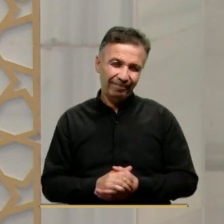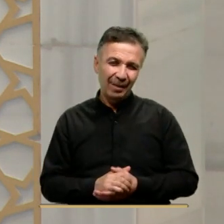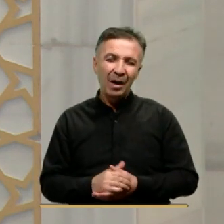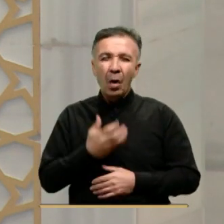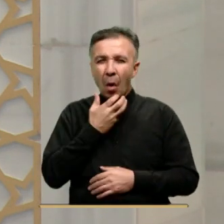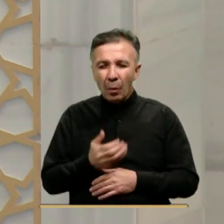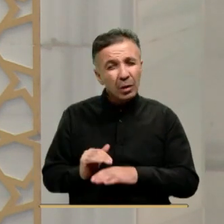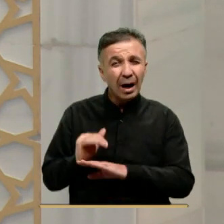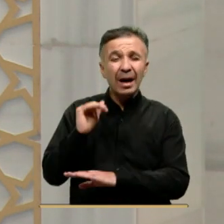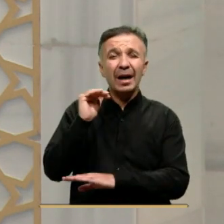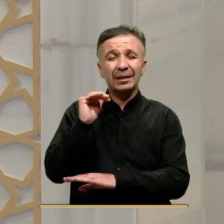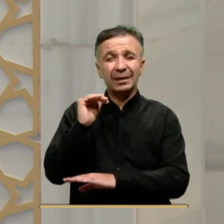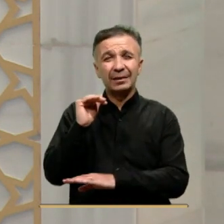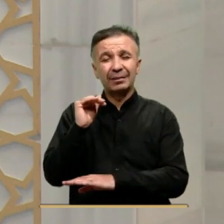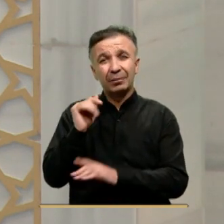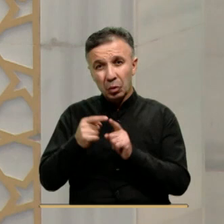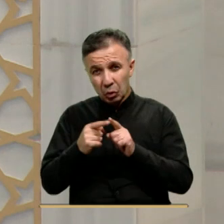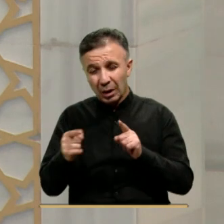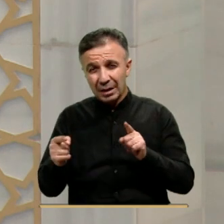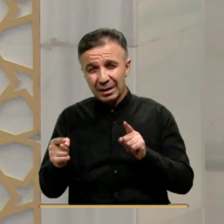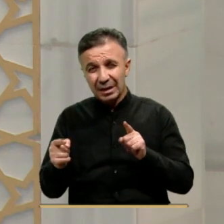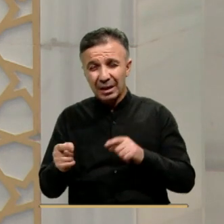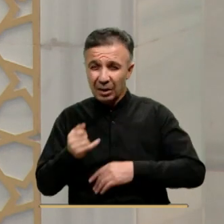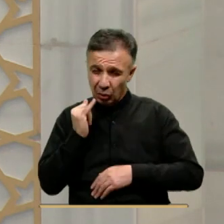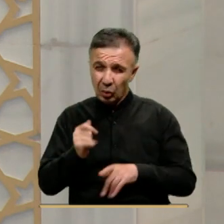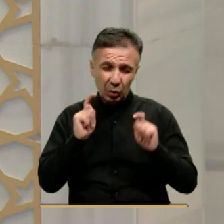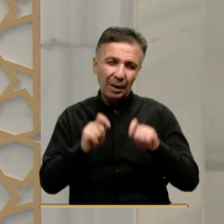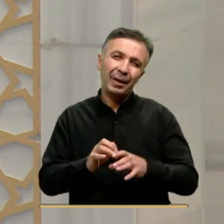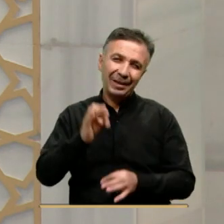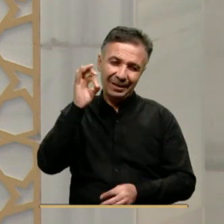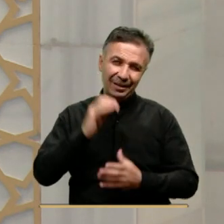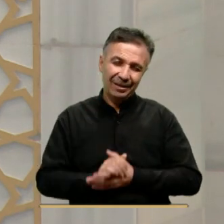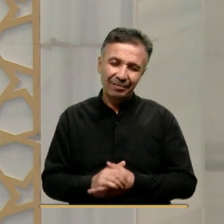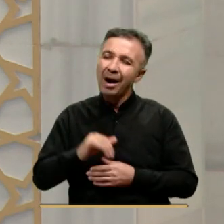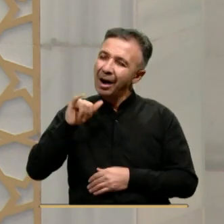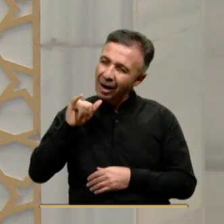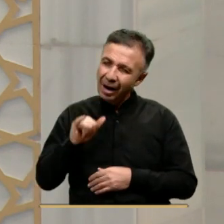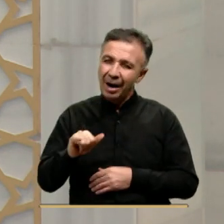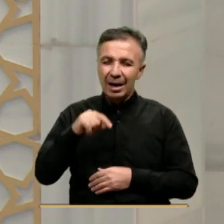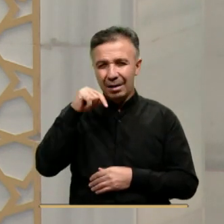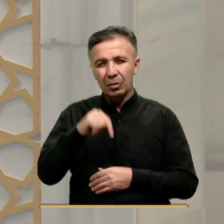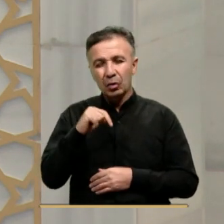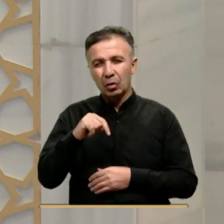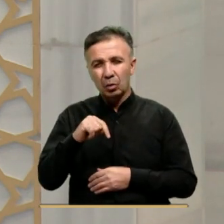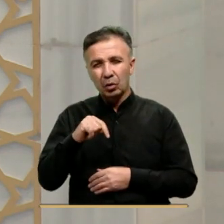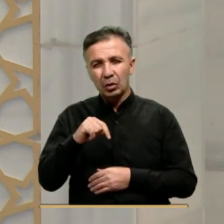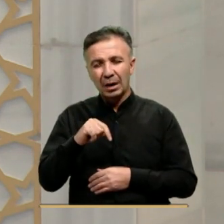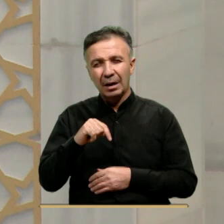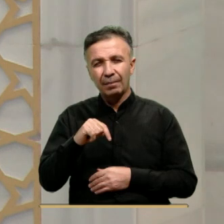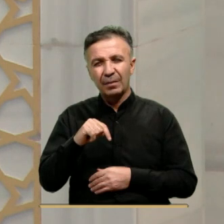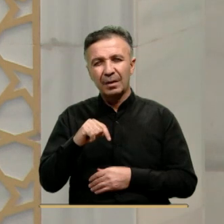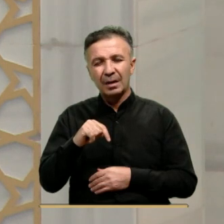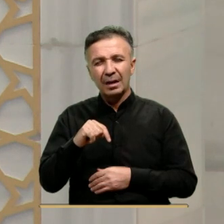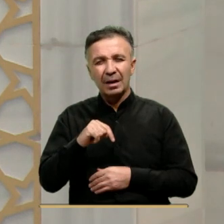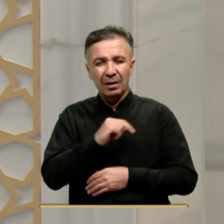hayatını Ömür sermayesini çamurlaşır insandır Aynen günümüzde olduğu gibi